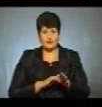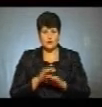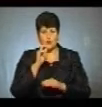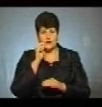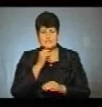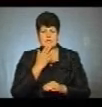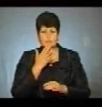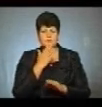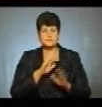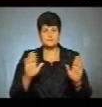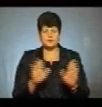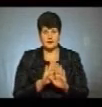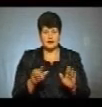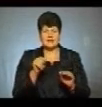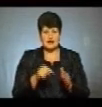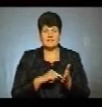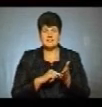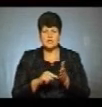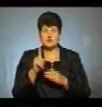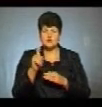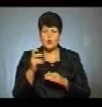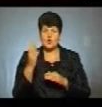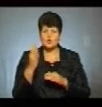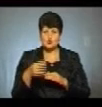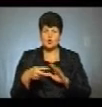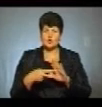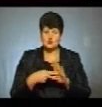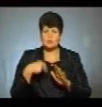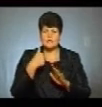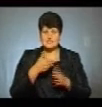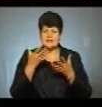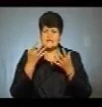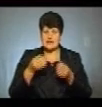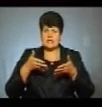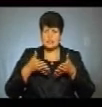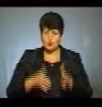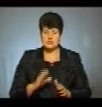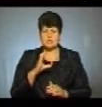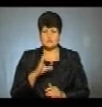композиції. Так відзначили 147-му річницю з дня народження Соломії Крушельницької.